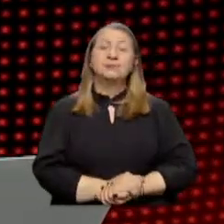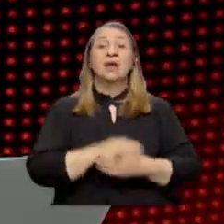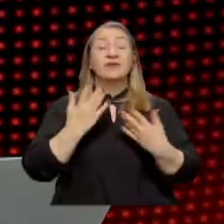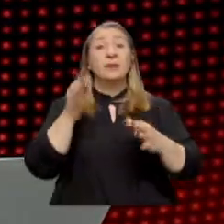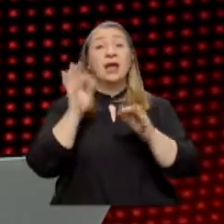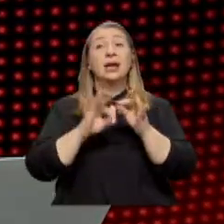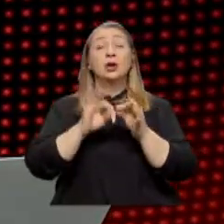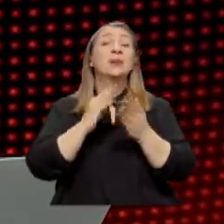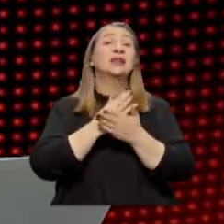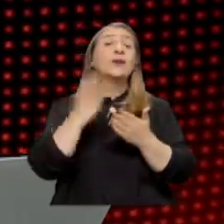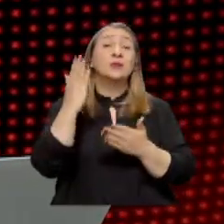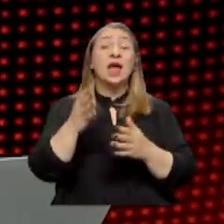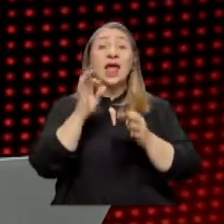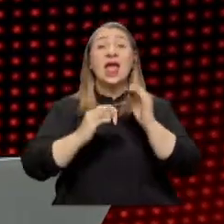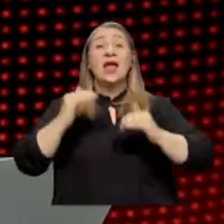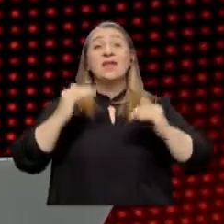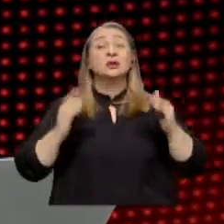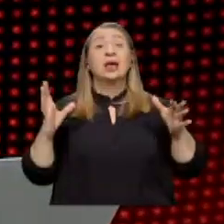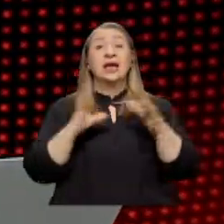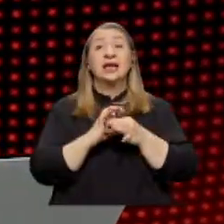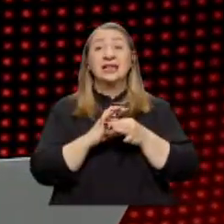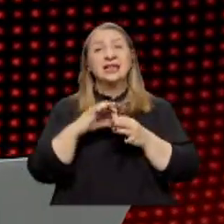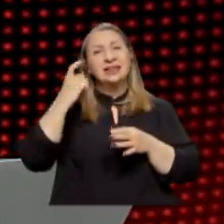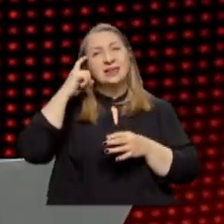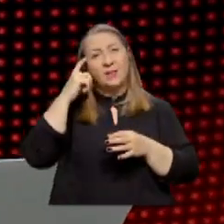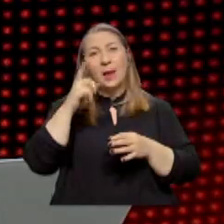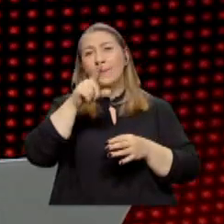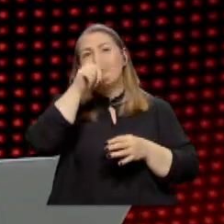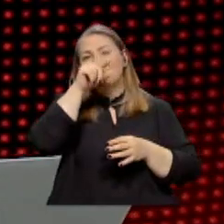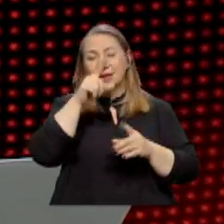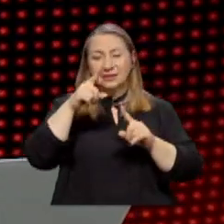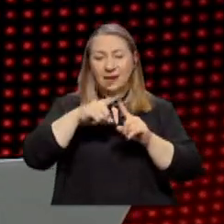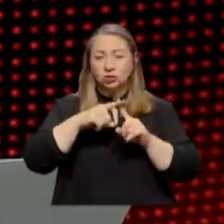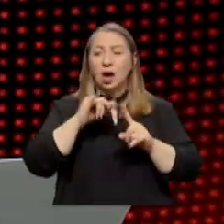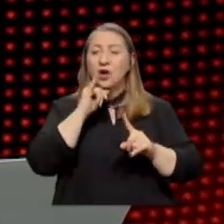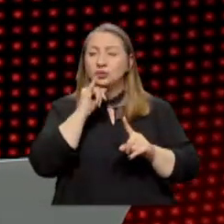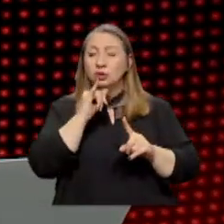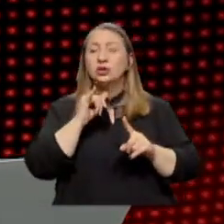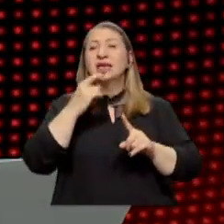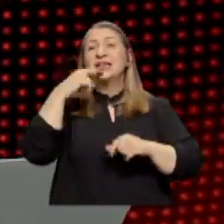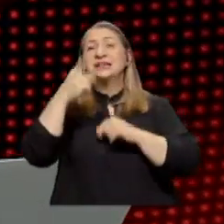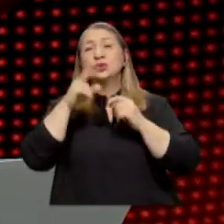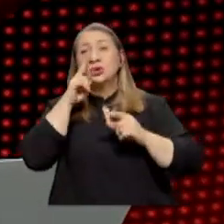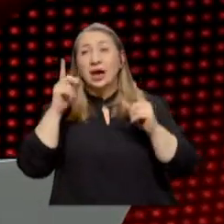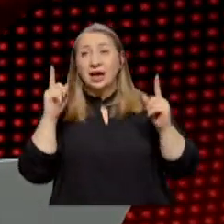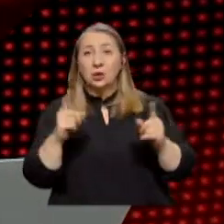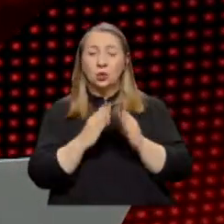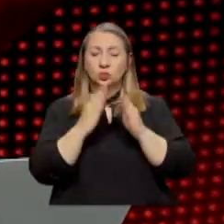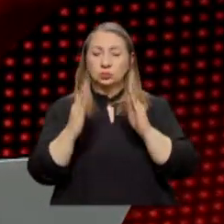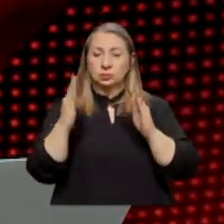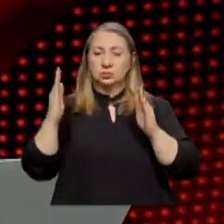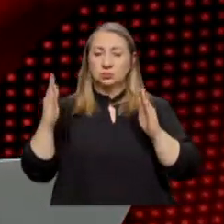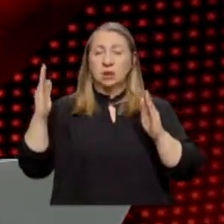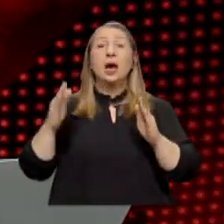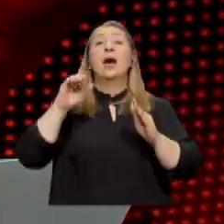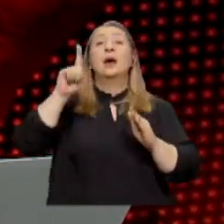Efendim ekonomiyle devam ediyoruz. Enflasyonla ilgili tahminler Mart'tan Temmuz'a, Ağustos'tan yıl sonuna kadar uzandı.